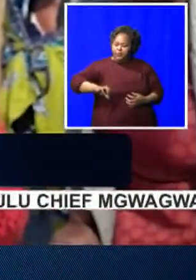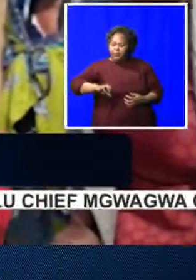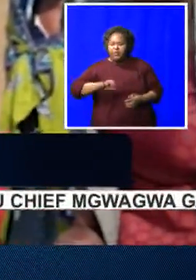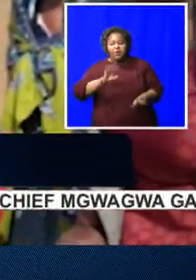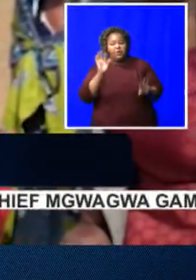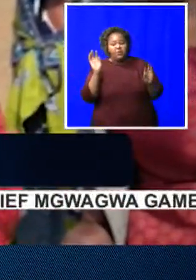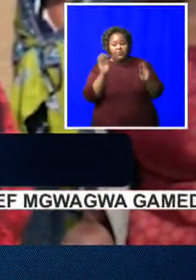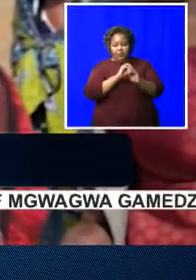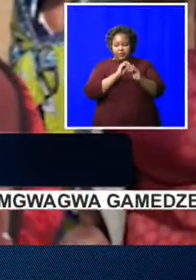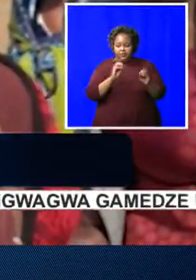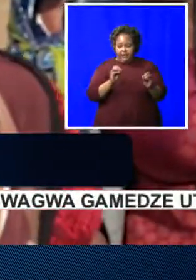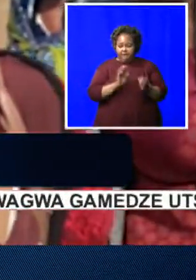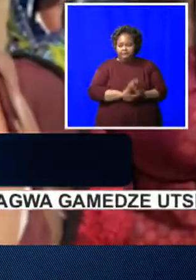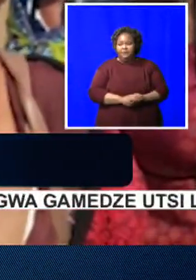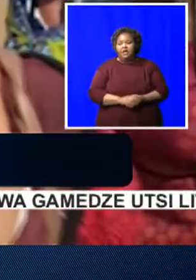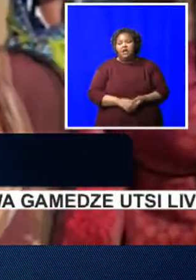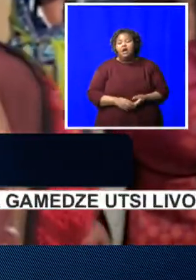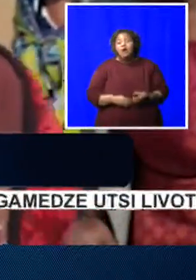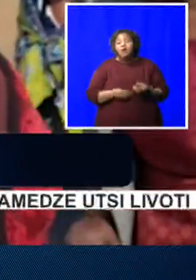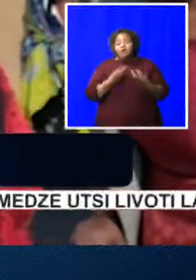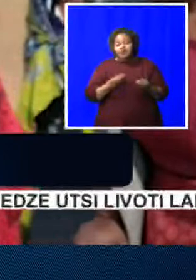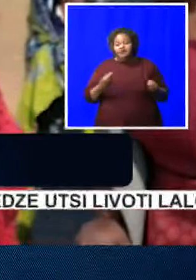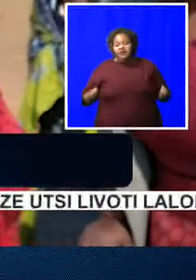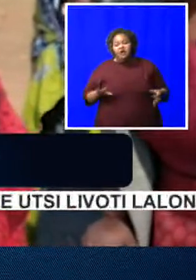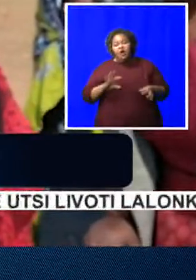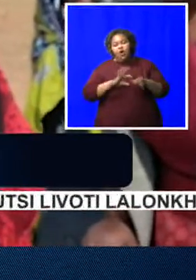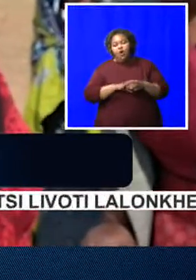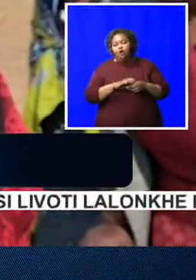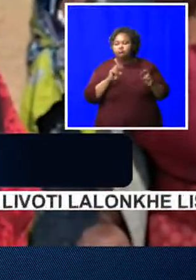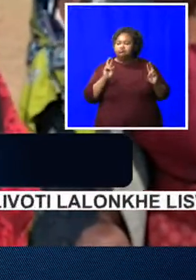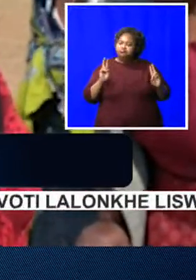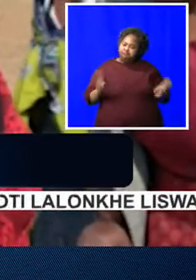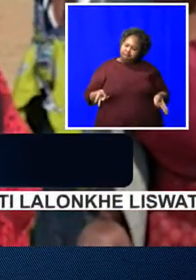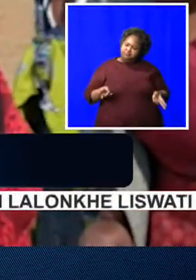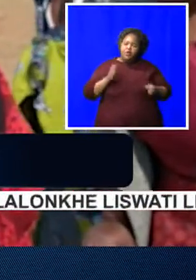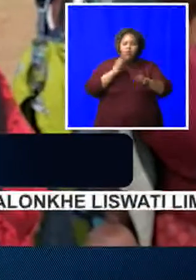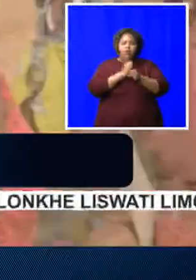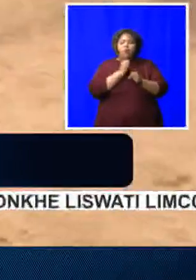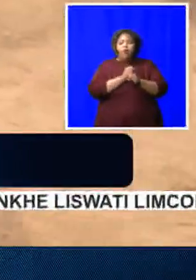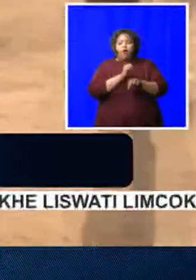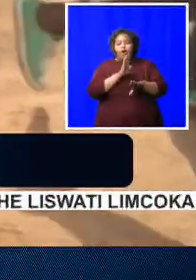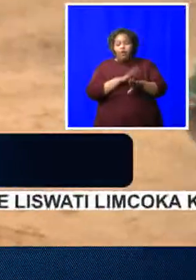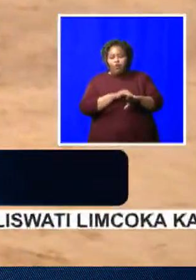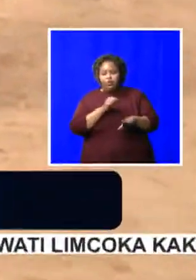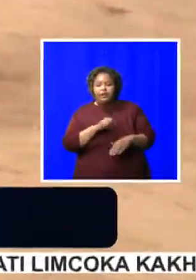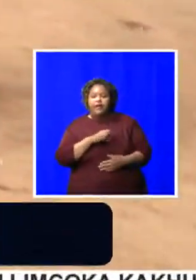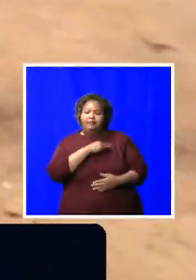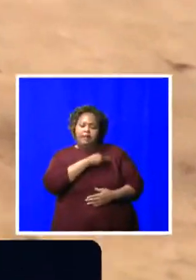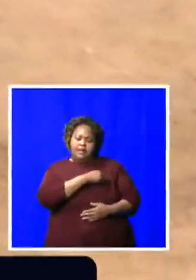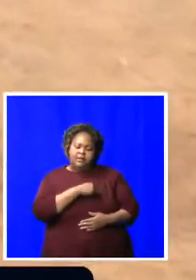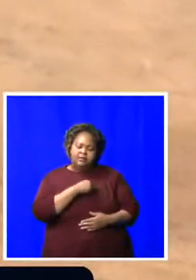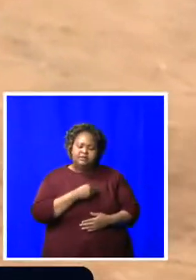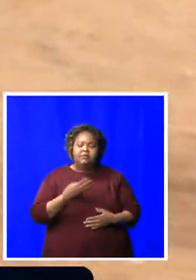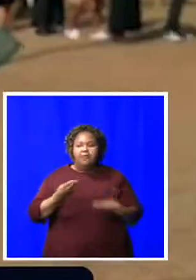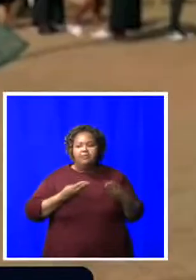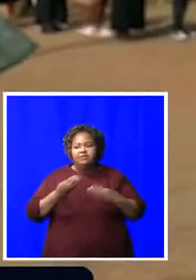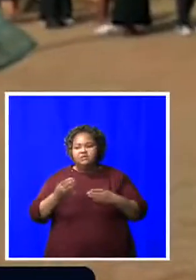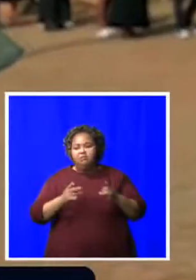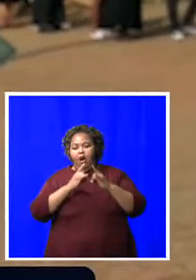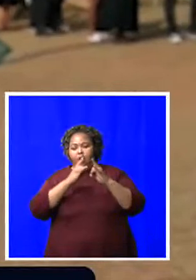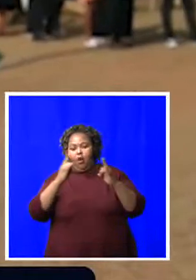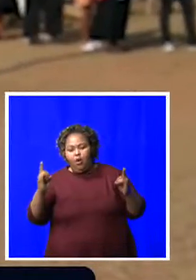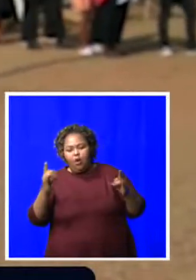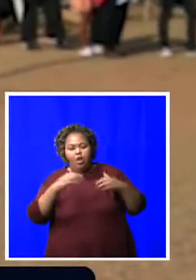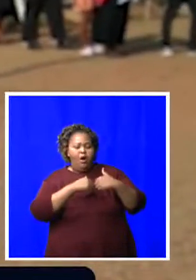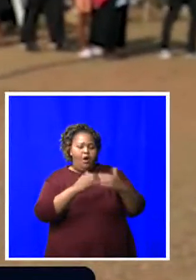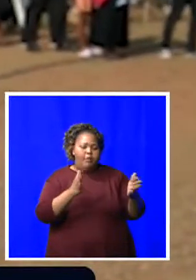makhaya bavuleka nemafemu ngokokuthi bantwana bathole umsebenzi kakhulu singahlali nebantu babethu emakhaya